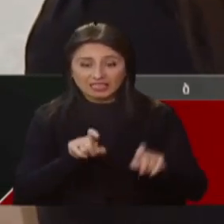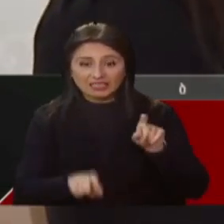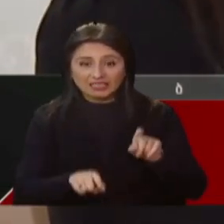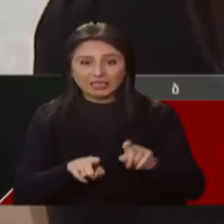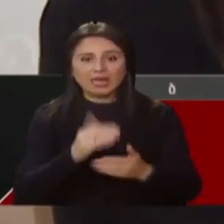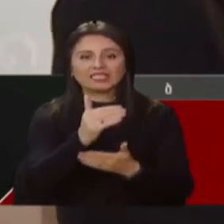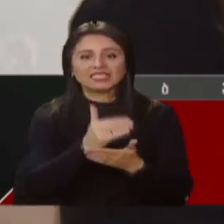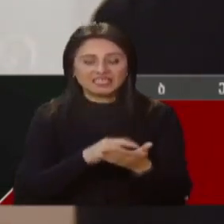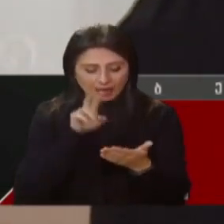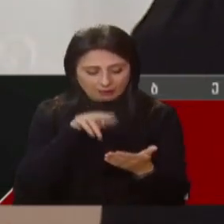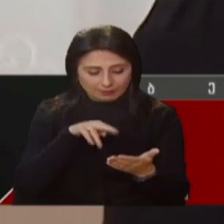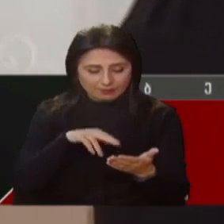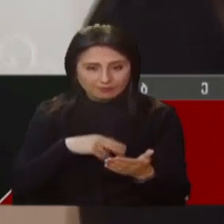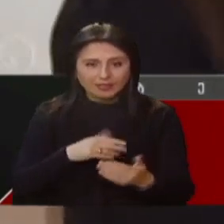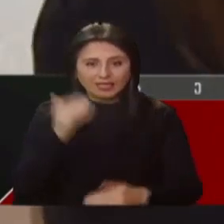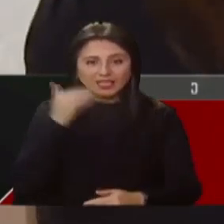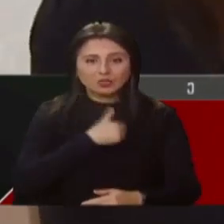სია აქვს ია ჩამოწერილი.